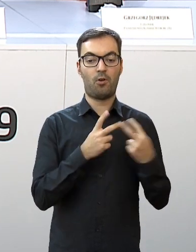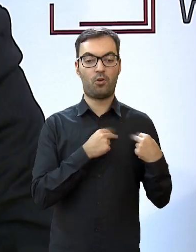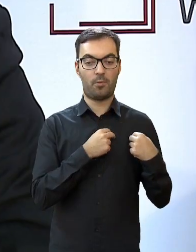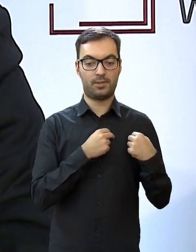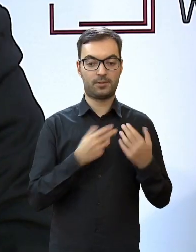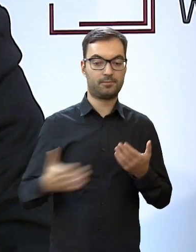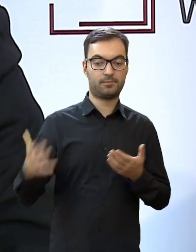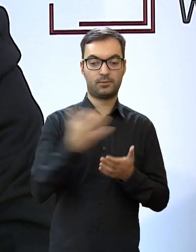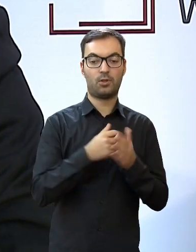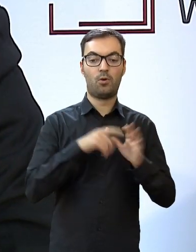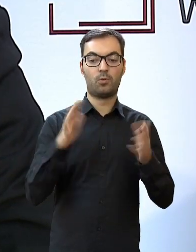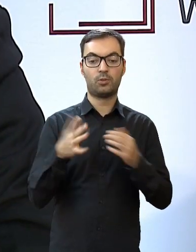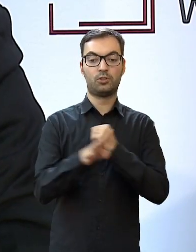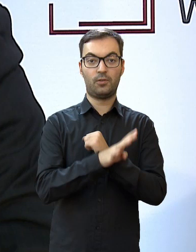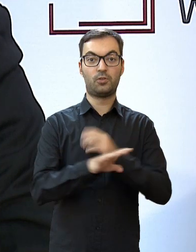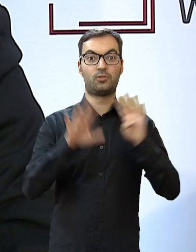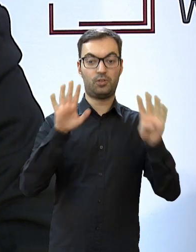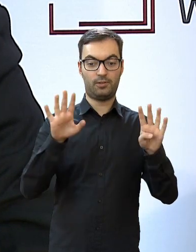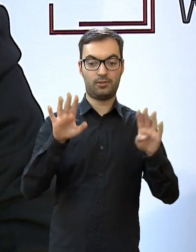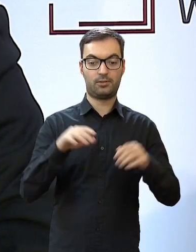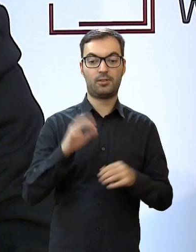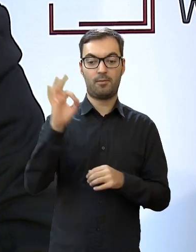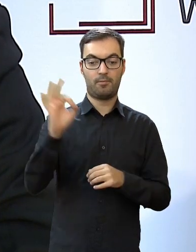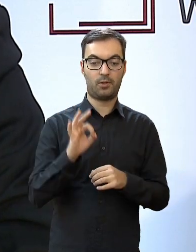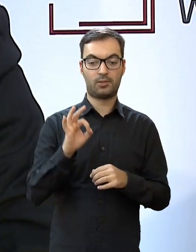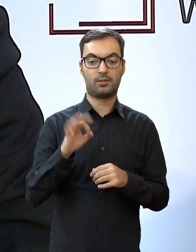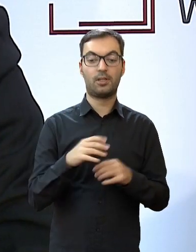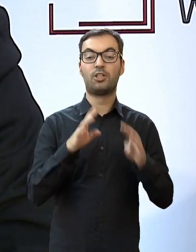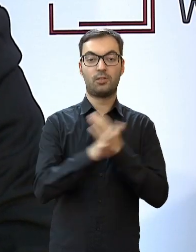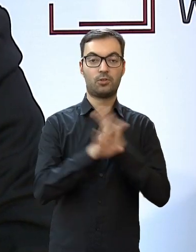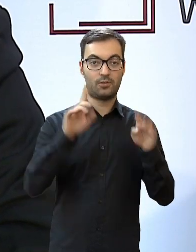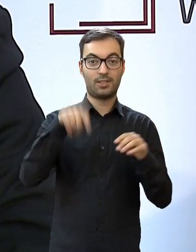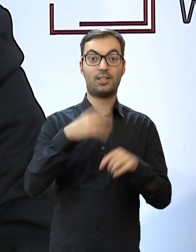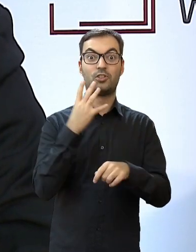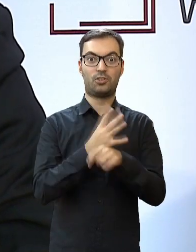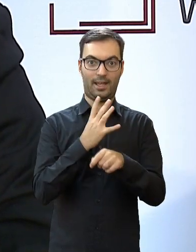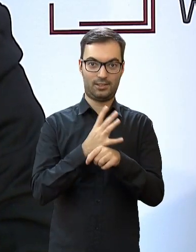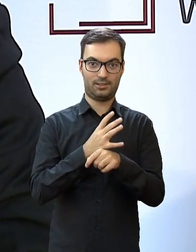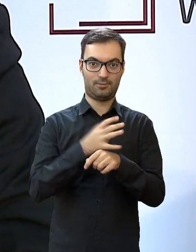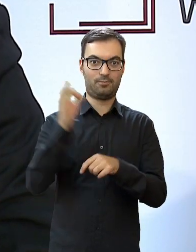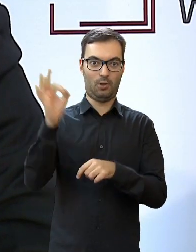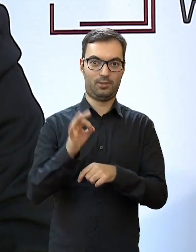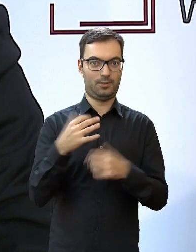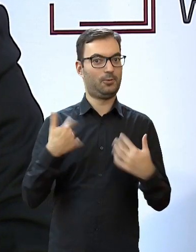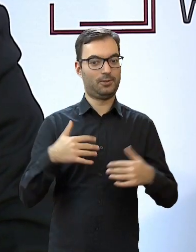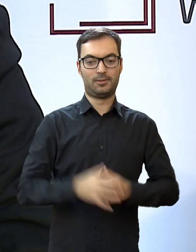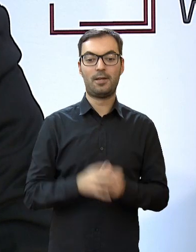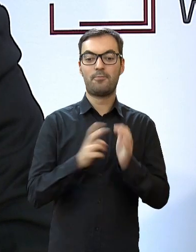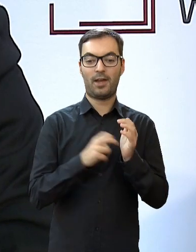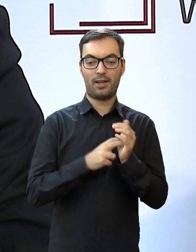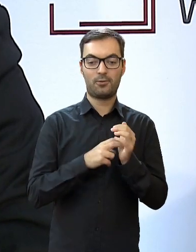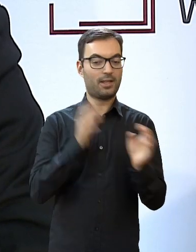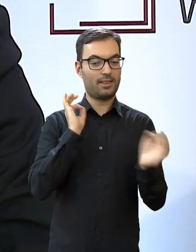wyborczych. To jest 99,49%. Brakuje nam